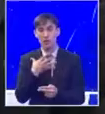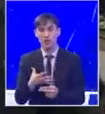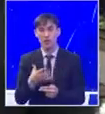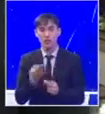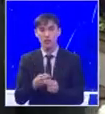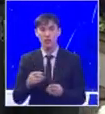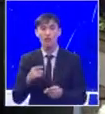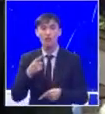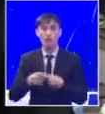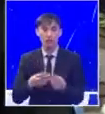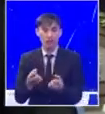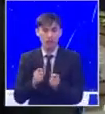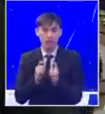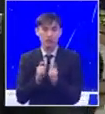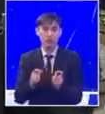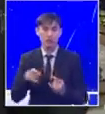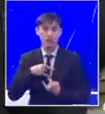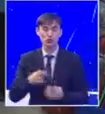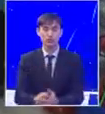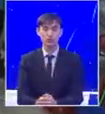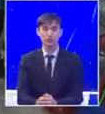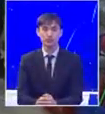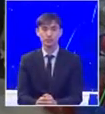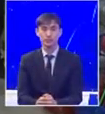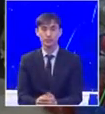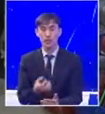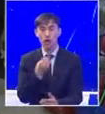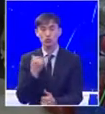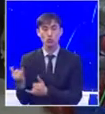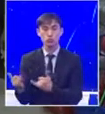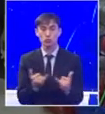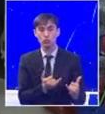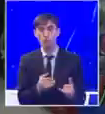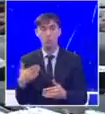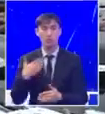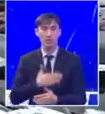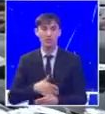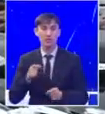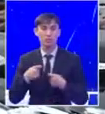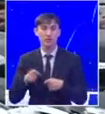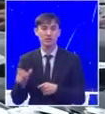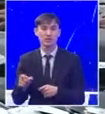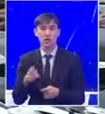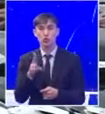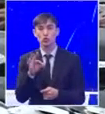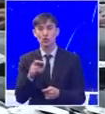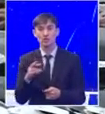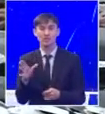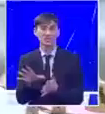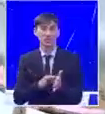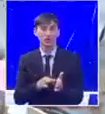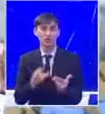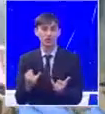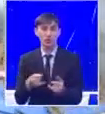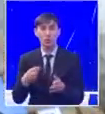Вот внуку в подарок получила костюмчик. Хорошее обслуживание, приятные продавцы и консультанты сразу же завоевывают